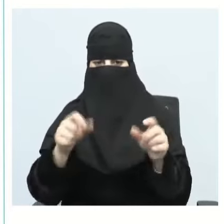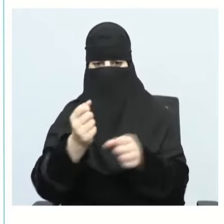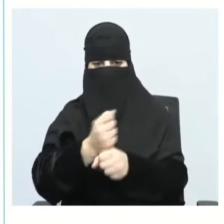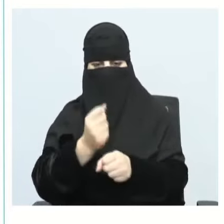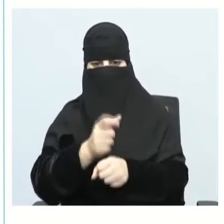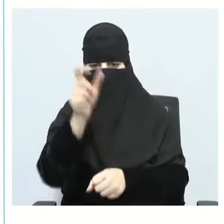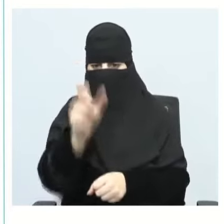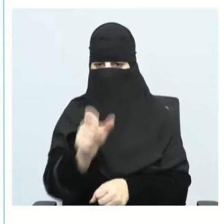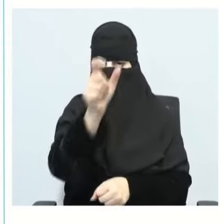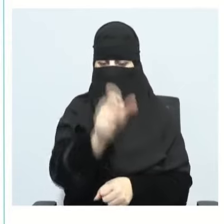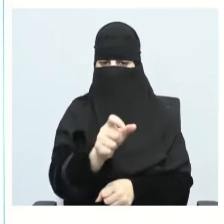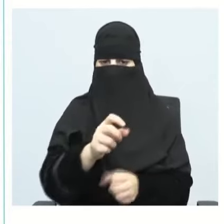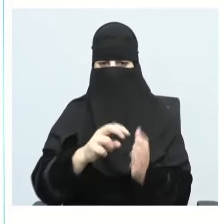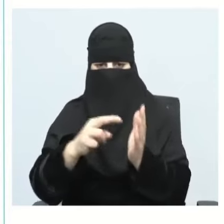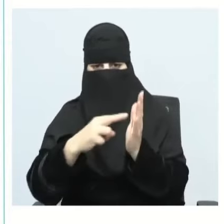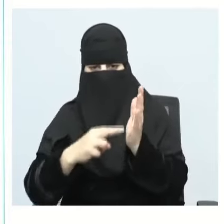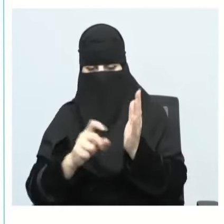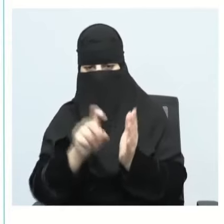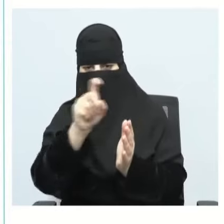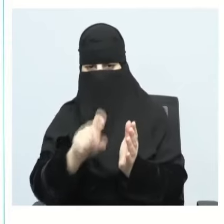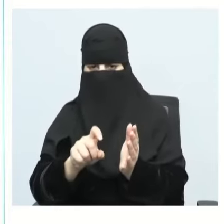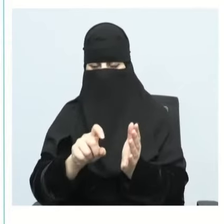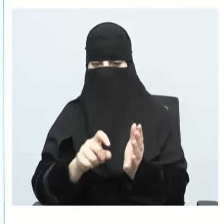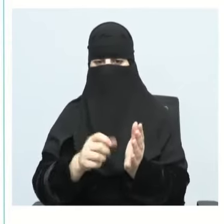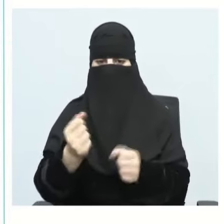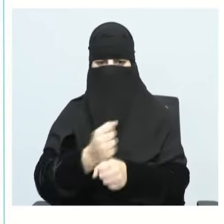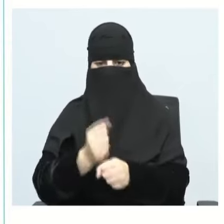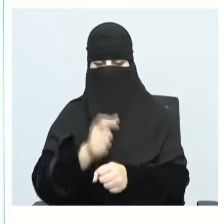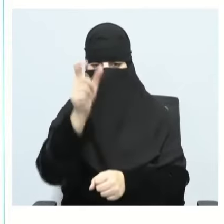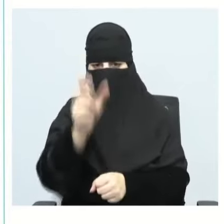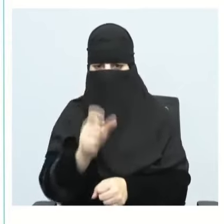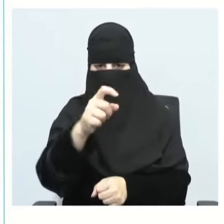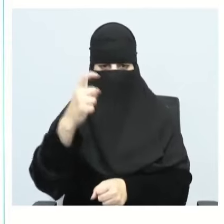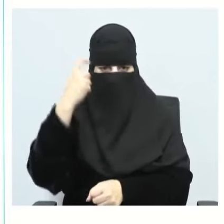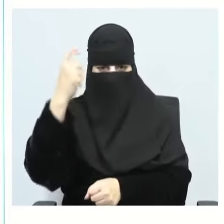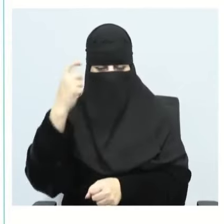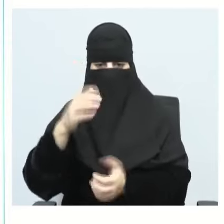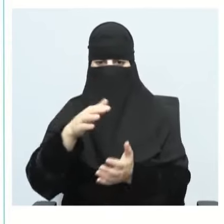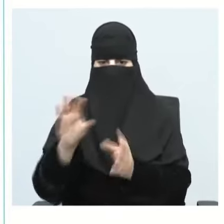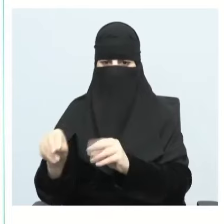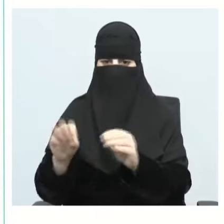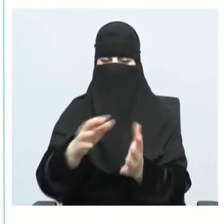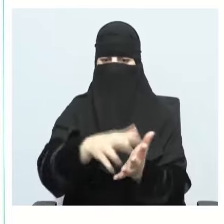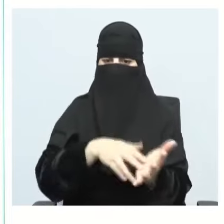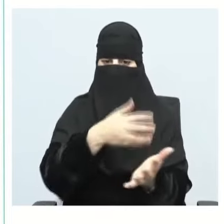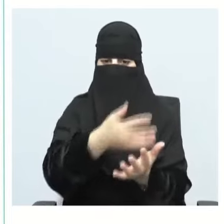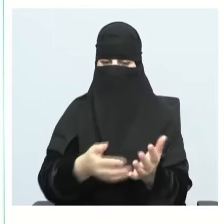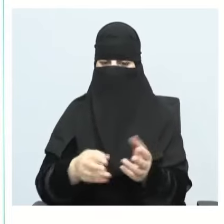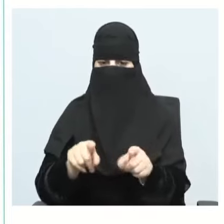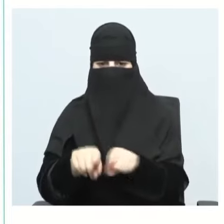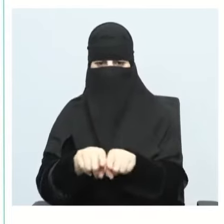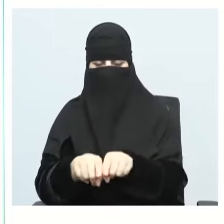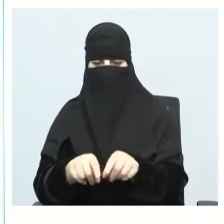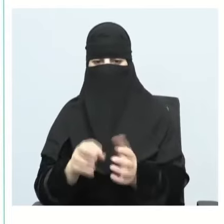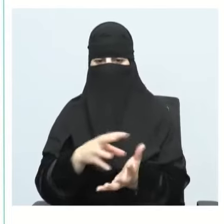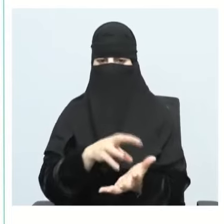ان شاء الله دائما وانت تقرا السؤال مادام قال ان شاء قائمه خلاص ستذكرنا على شكل جدول قريب من الجدول